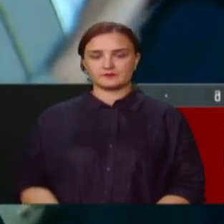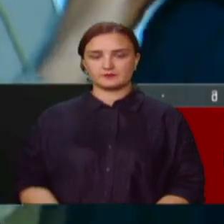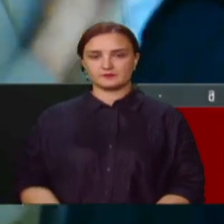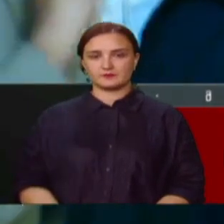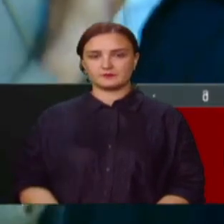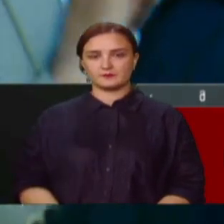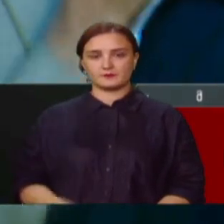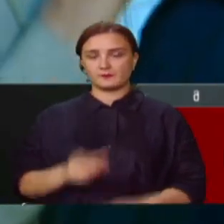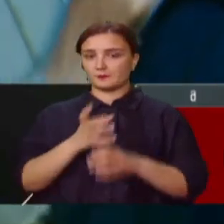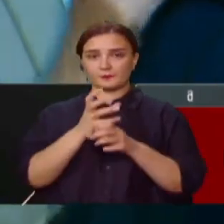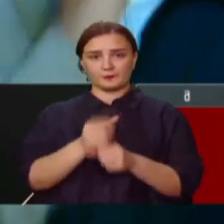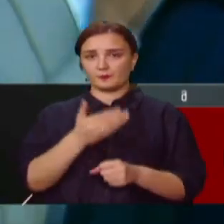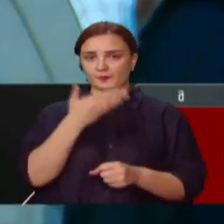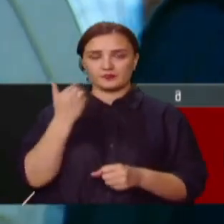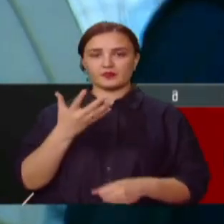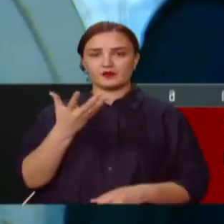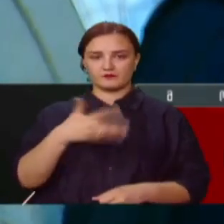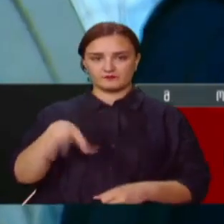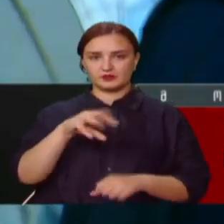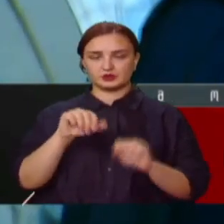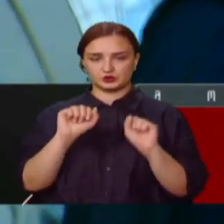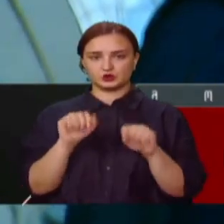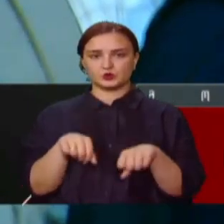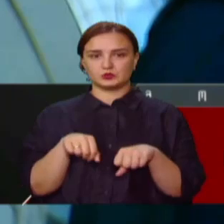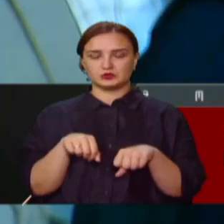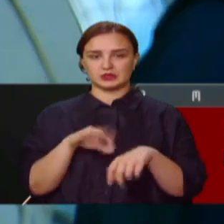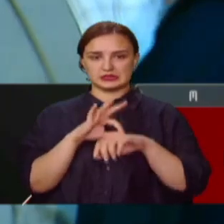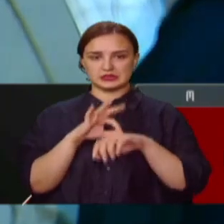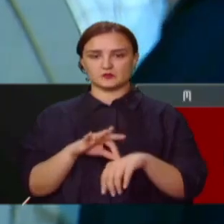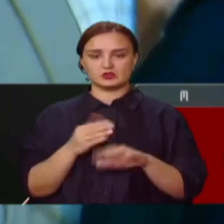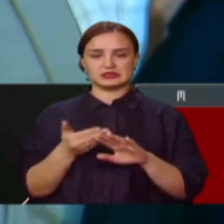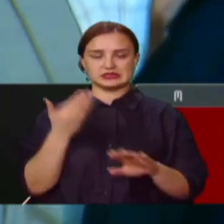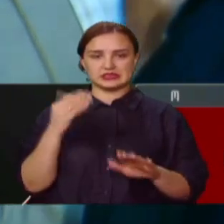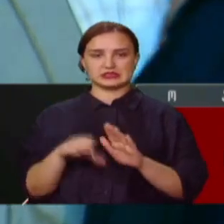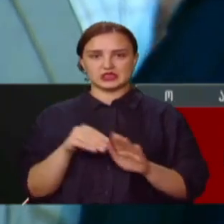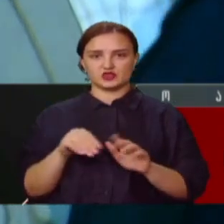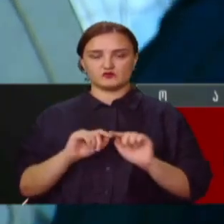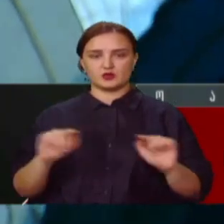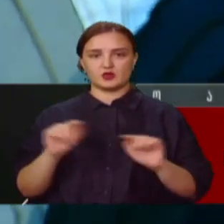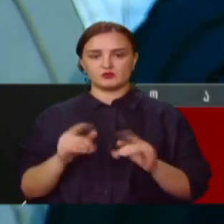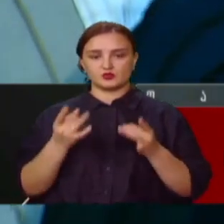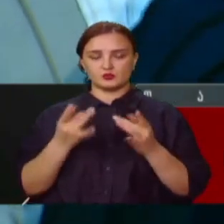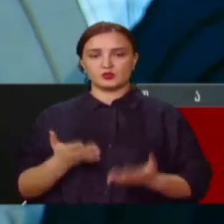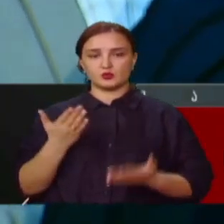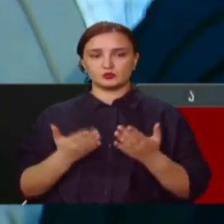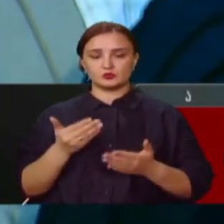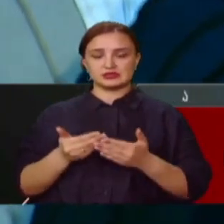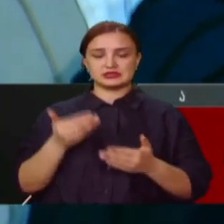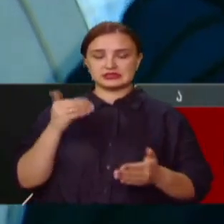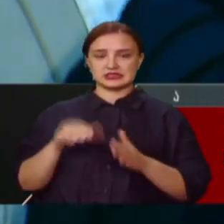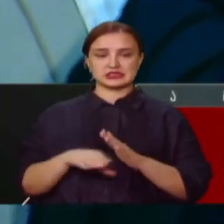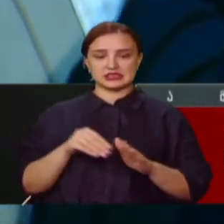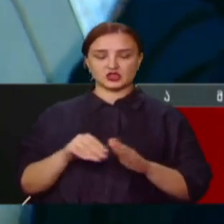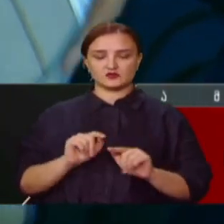არაფრის შეზღუდვა არ ხდება. ყველა შეუძლია აწარმოს წინასაარჩევნო კამპანია, უბრალოდ თუ ეს წინასაარჩევნო აგიტაცია